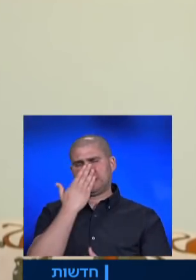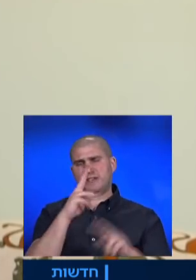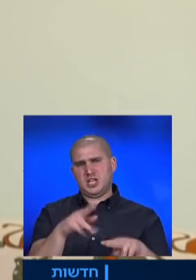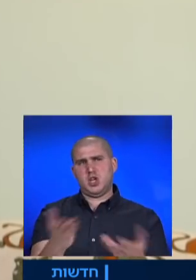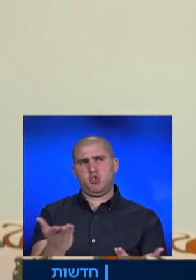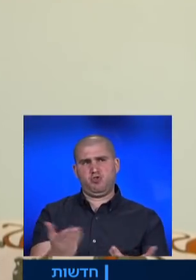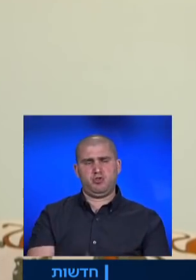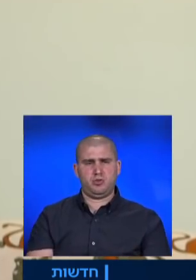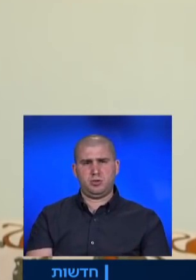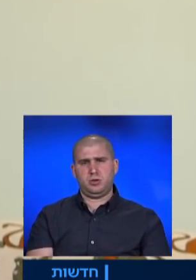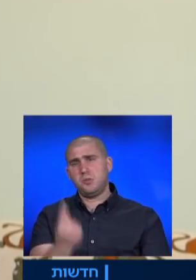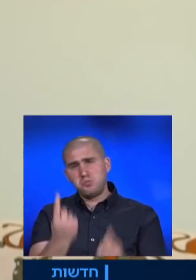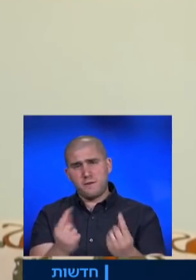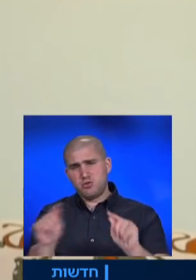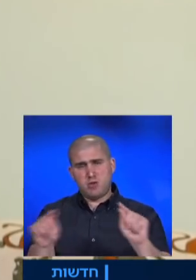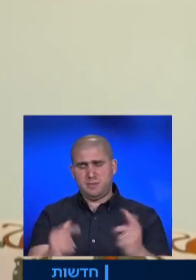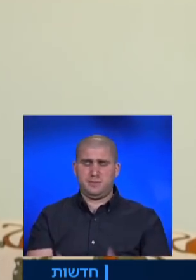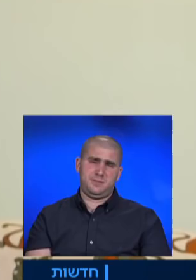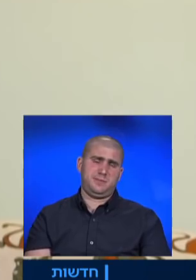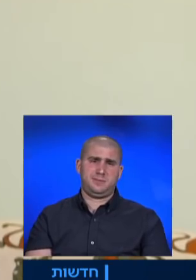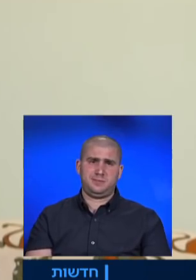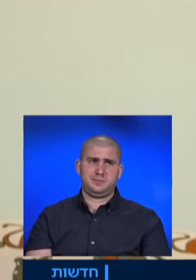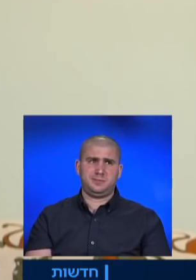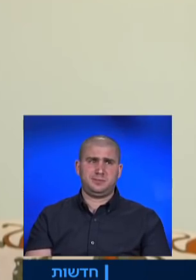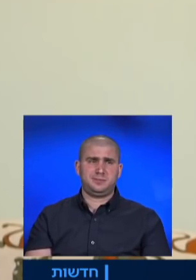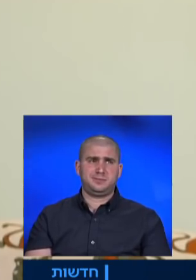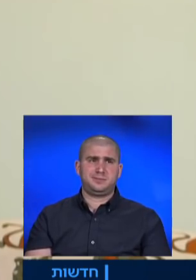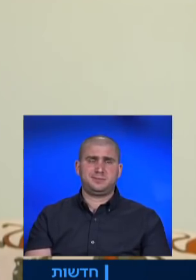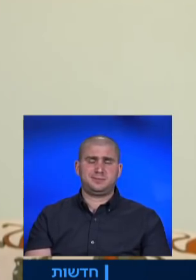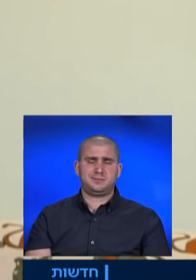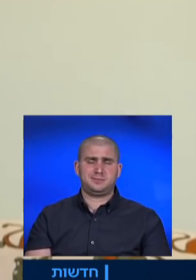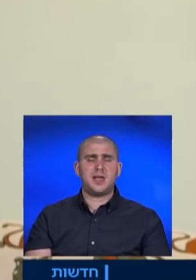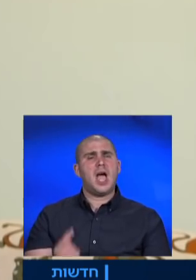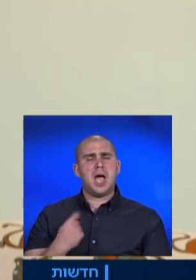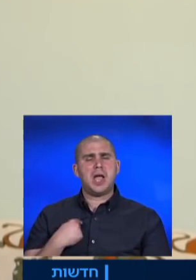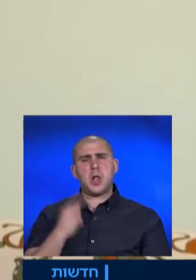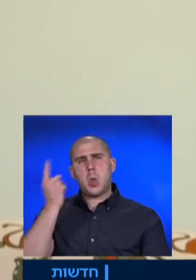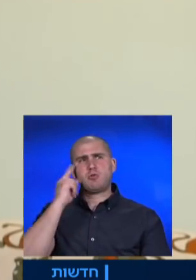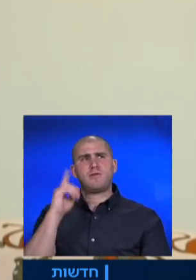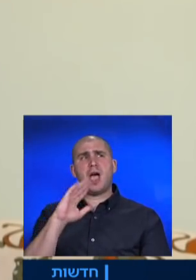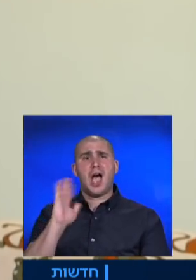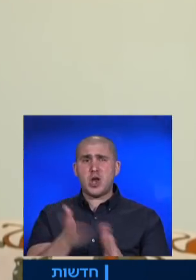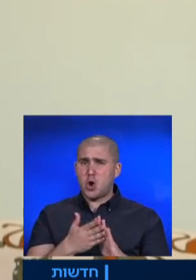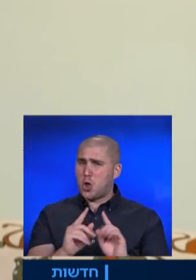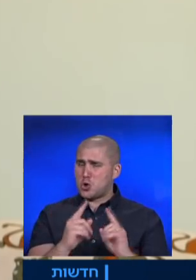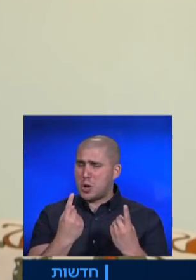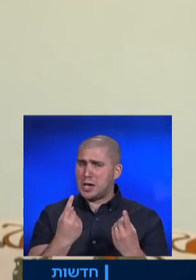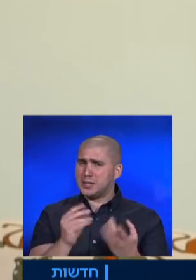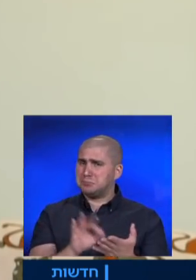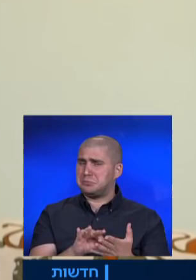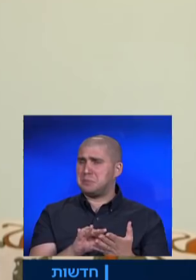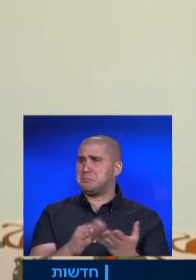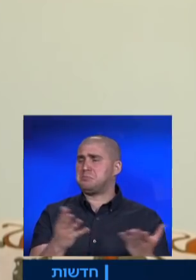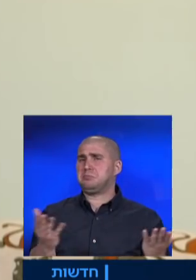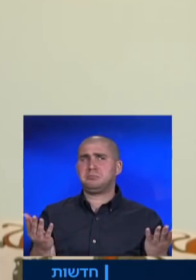הציפיות ואכזבה ופה ושם. אני לא חושבת שכל זה היה קורה אם